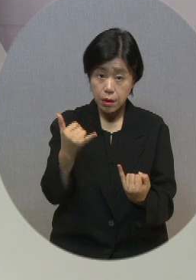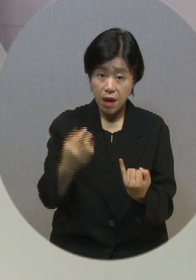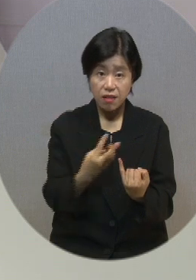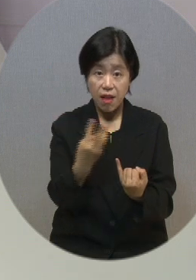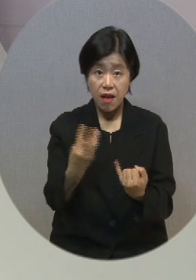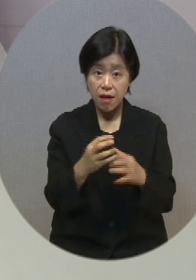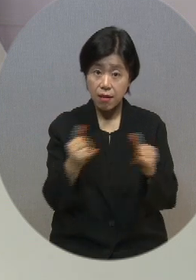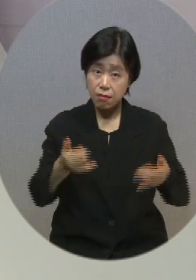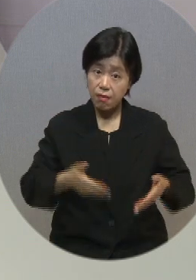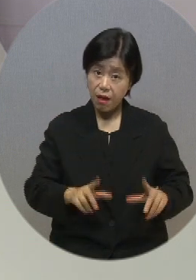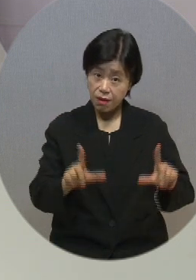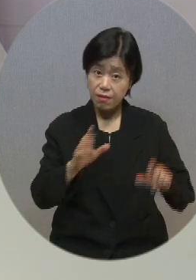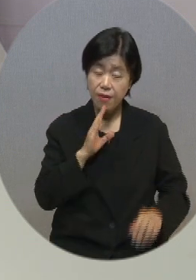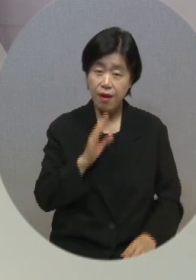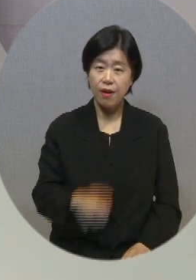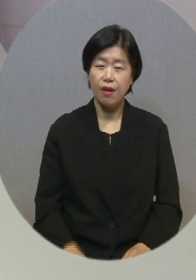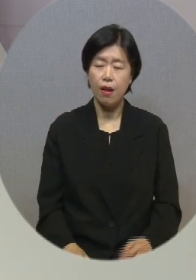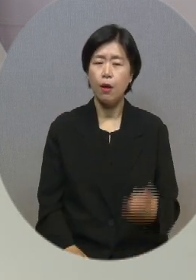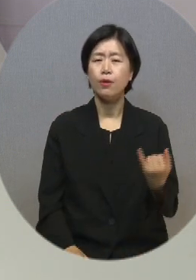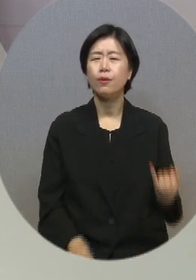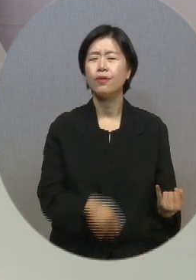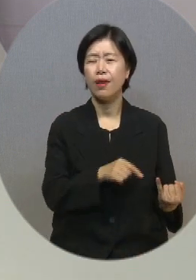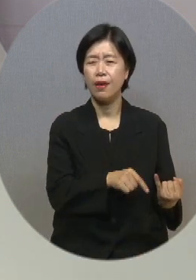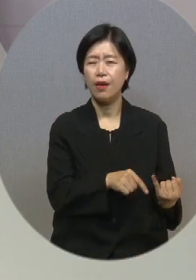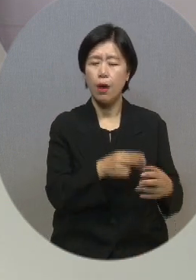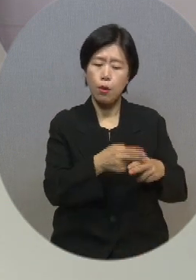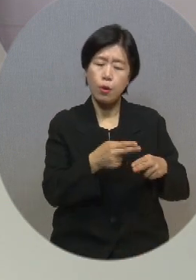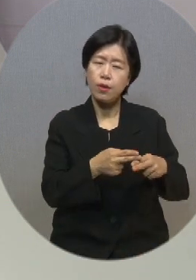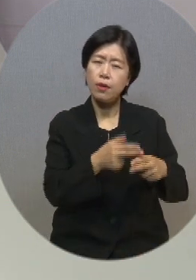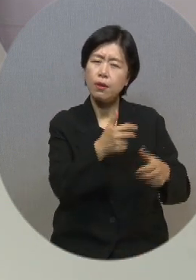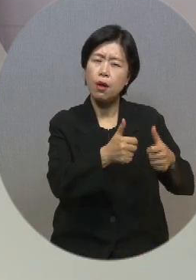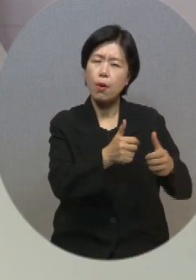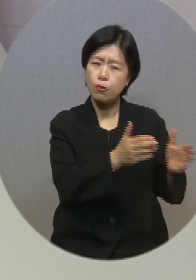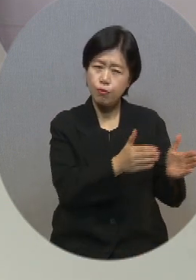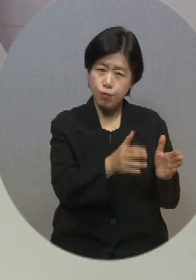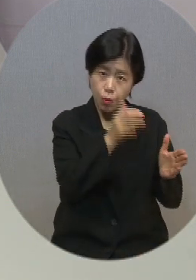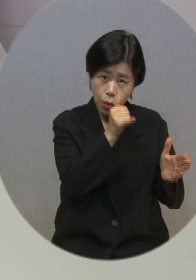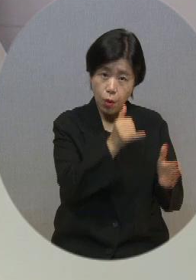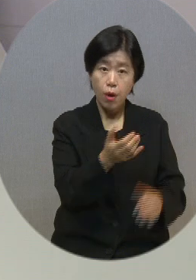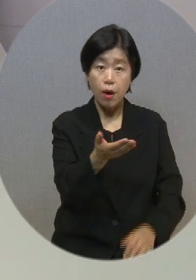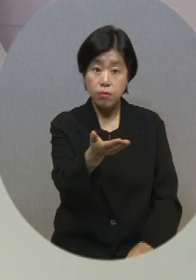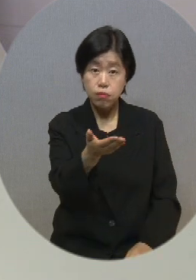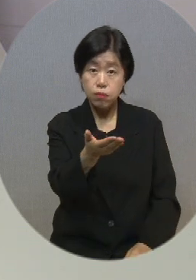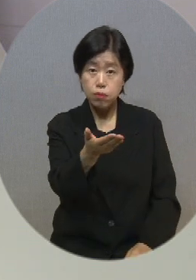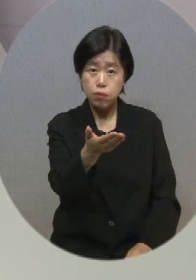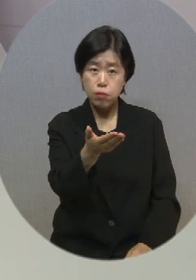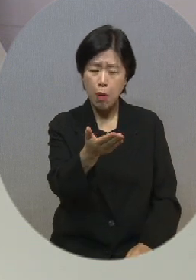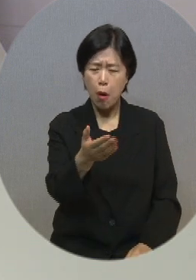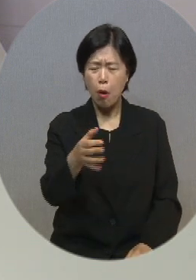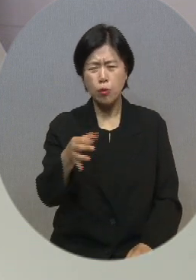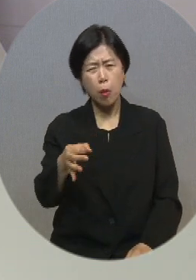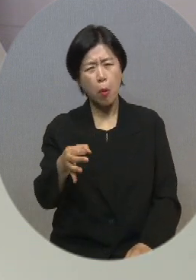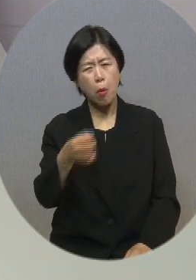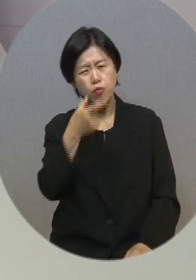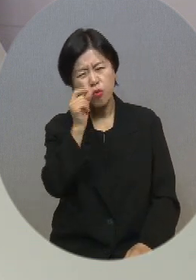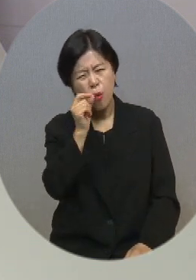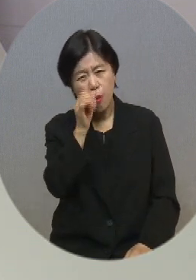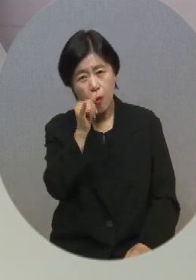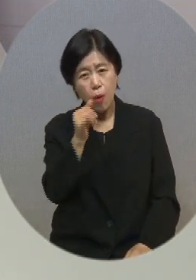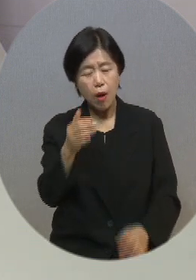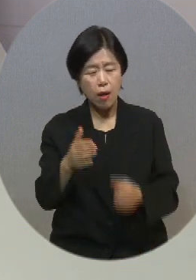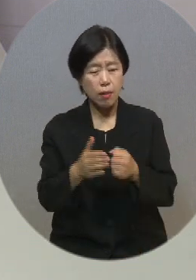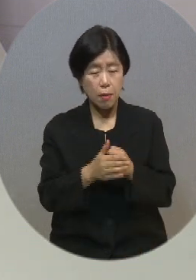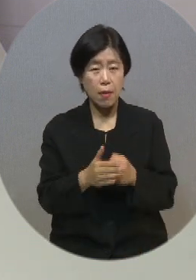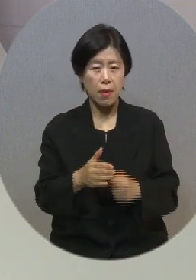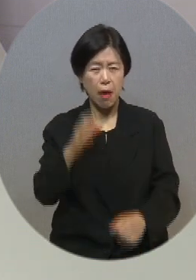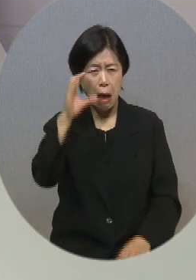네. 동생은 요리대 준비로 또 제이주님은 또 여윳돈이 없고 또 알바를 하다 보니까 제대로 축하를